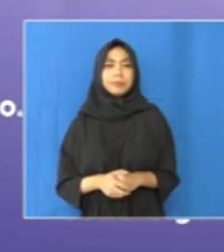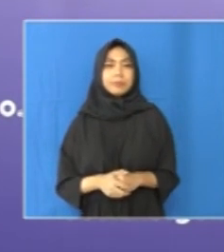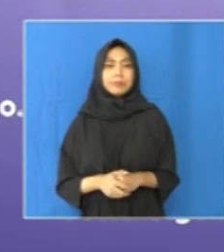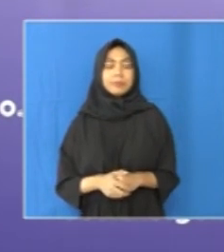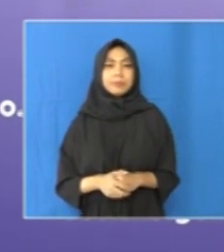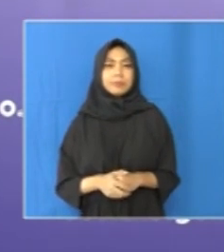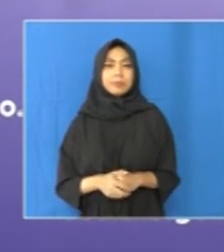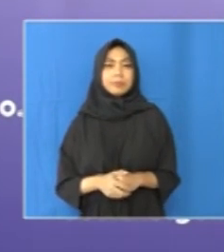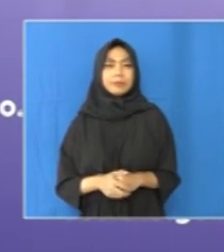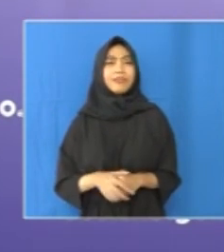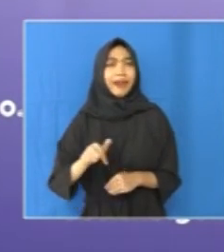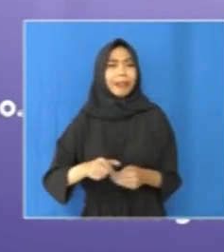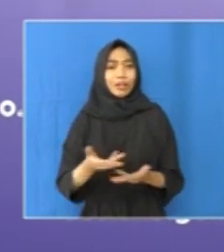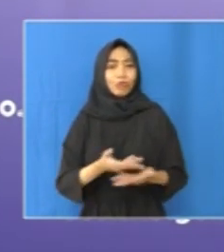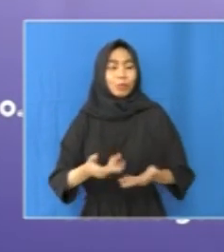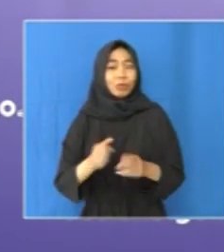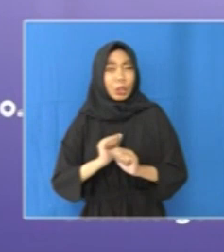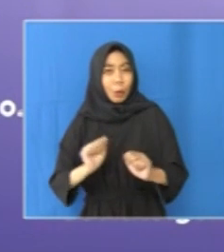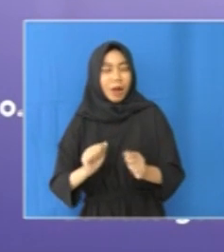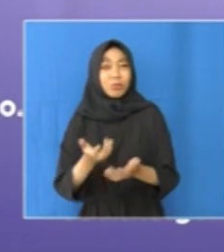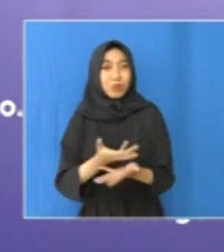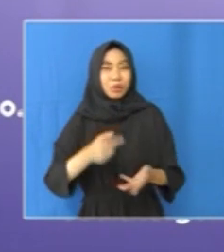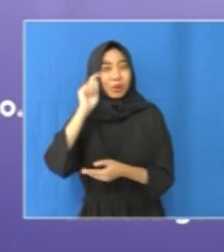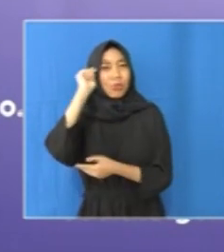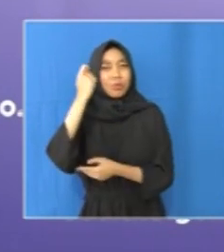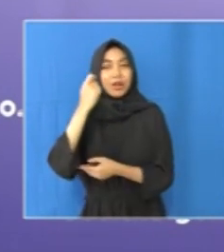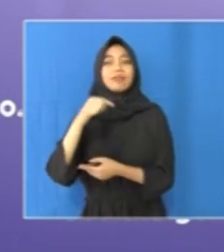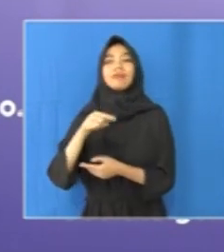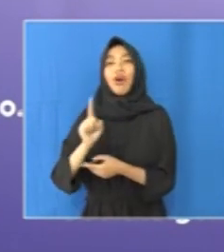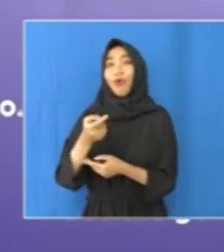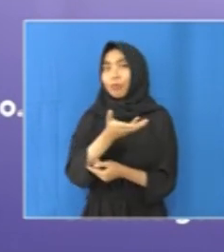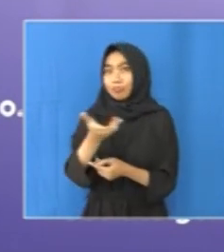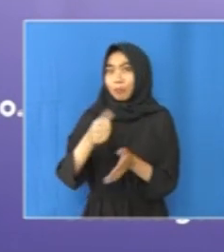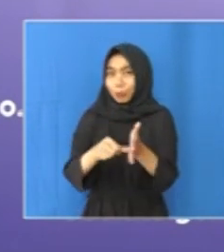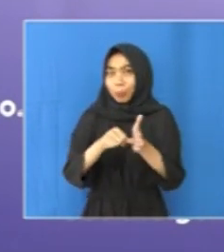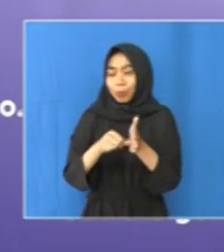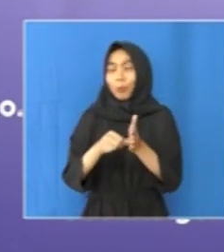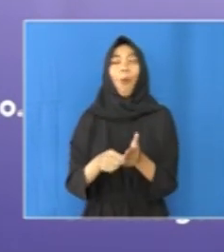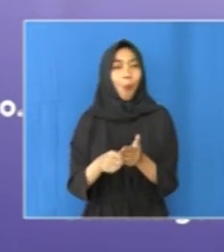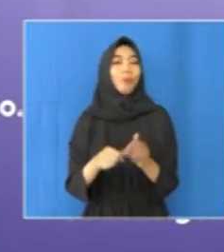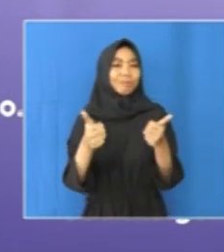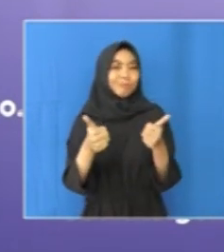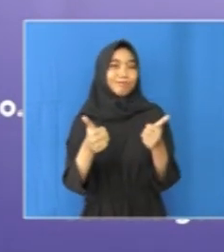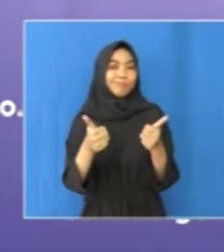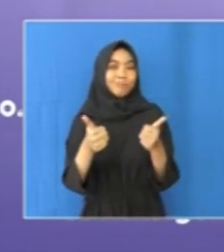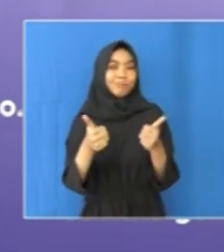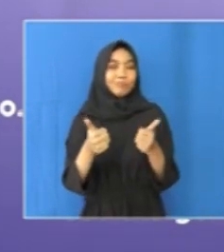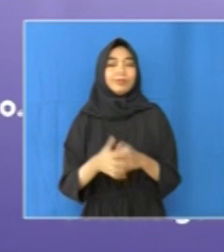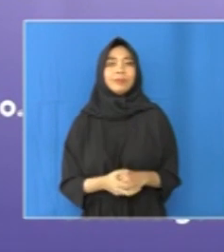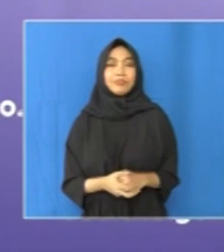sesama dalam masa sulit dan ini adalah sikap yang terpuji ia tidak saja peduli